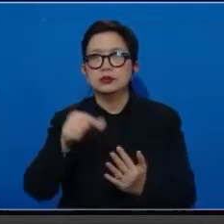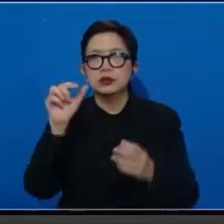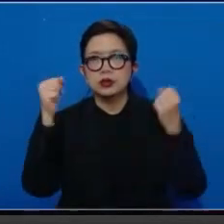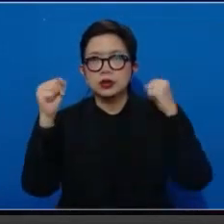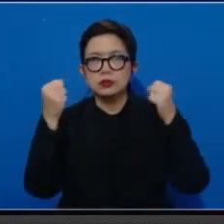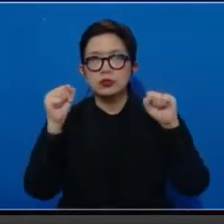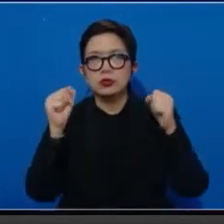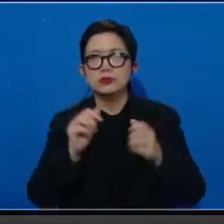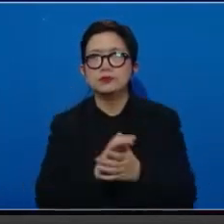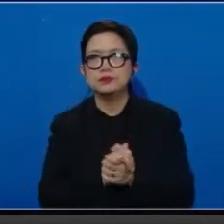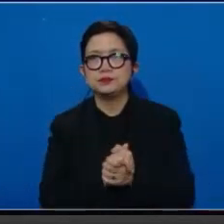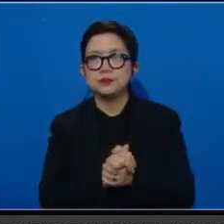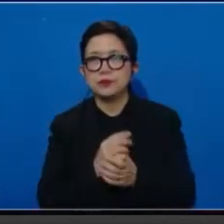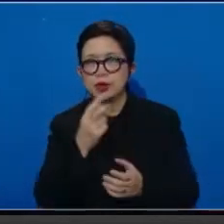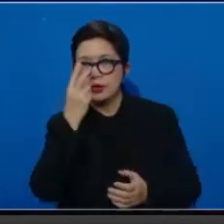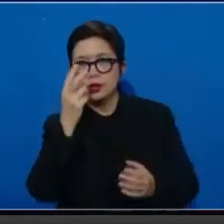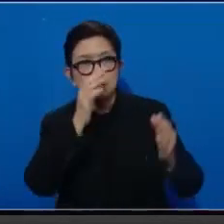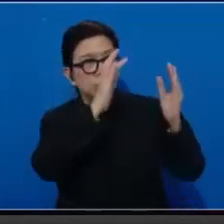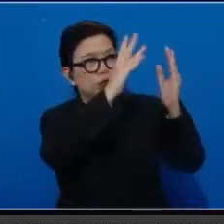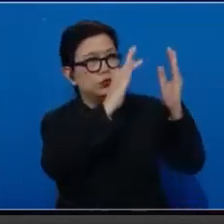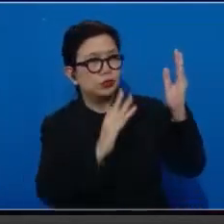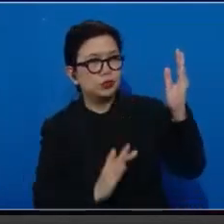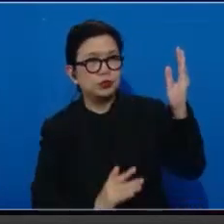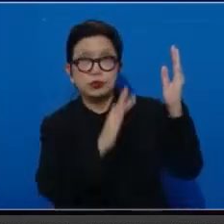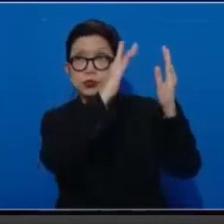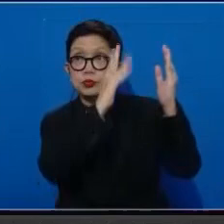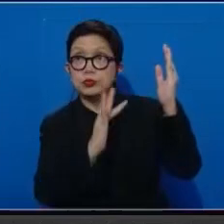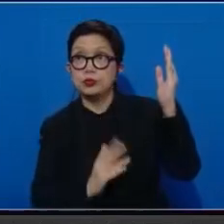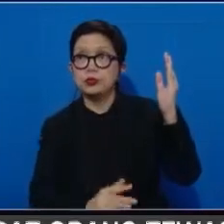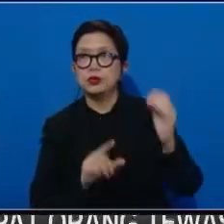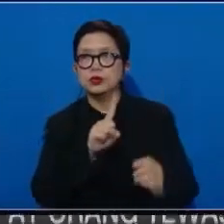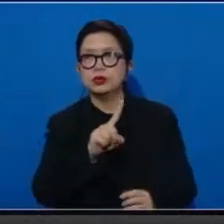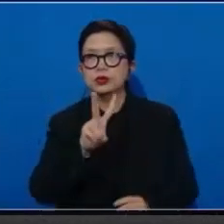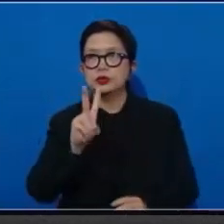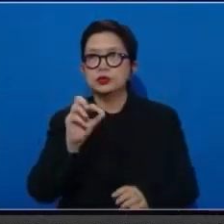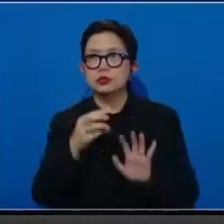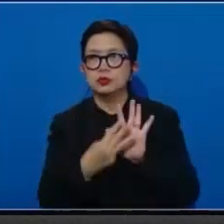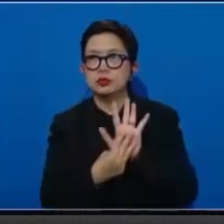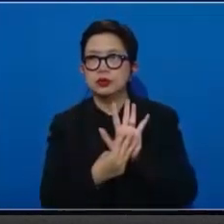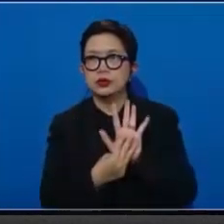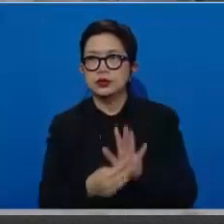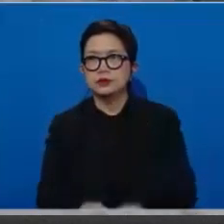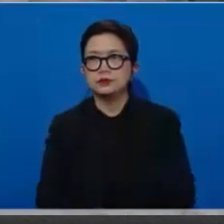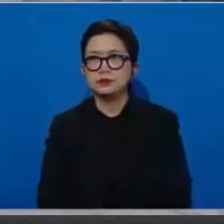datang untuk menikmati keindahan air terjun setinggi 120 meter yang membentuk formasi tirai.